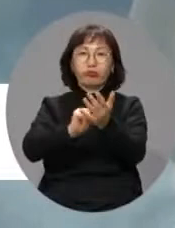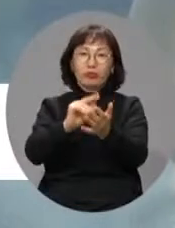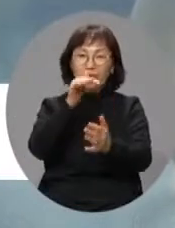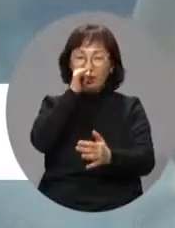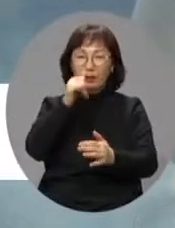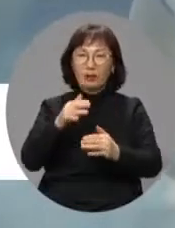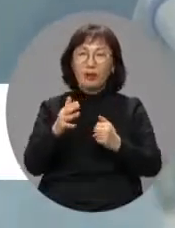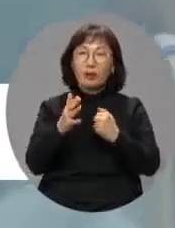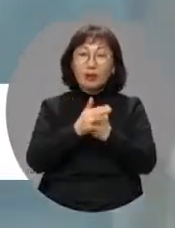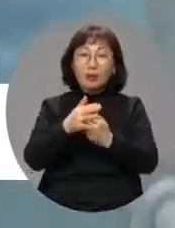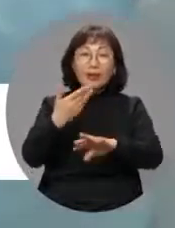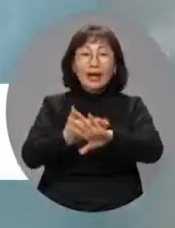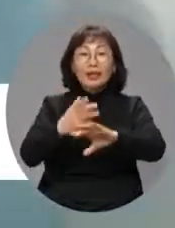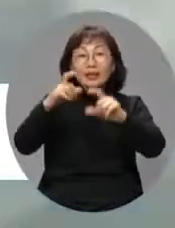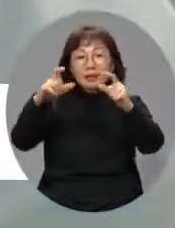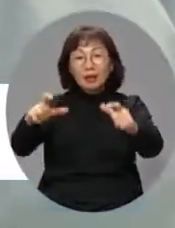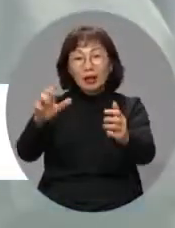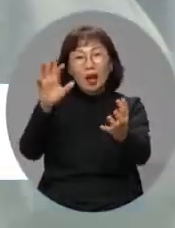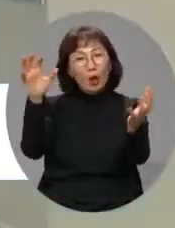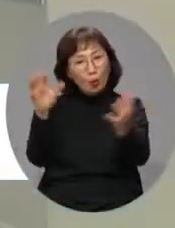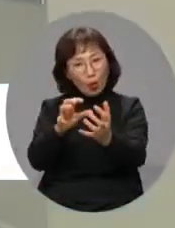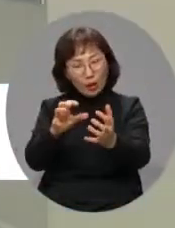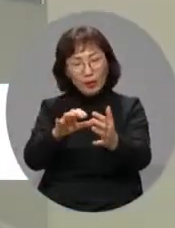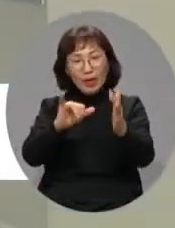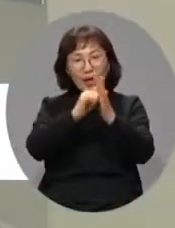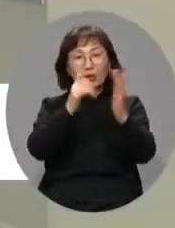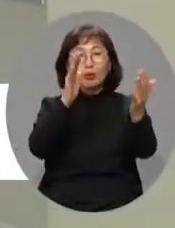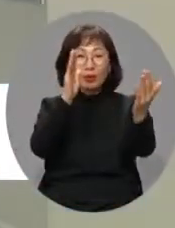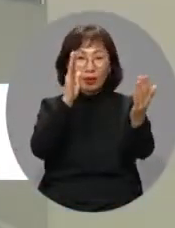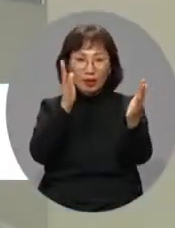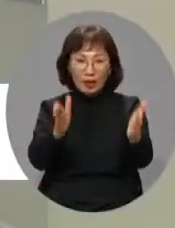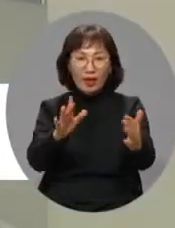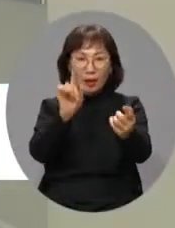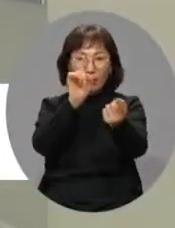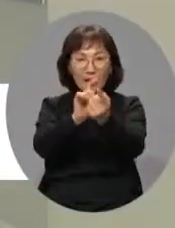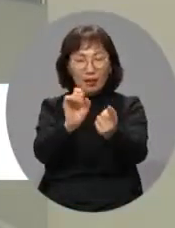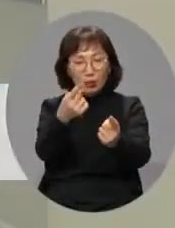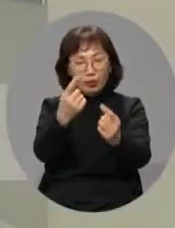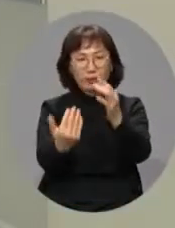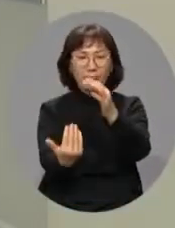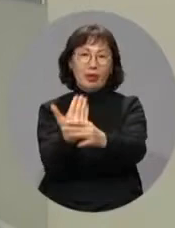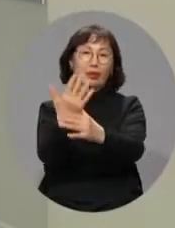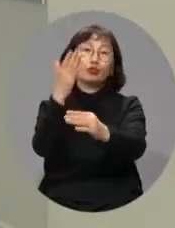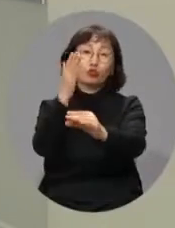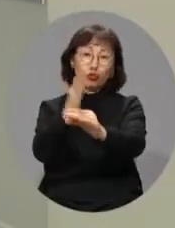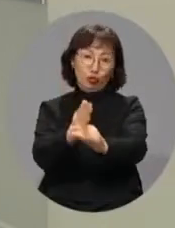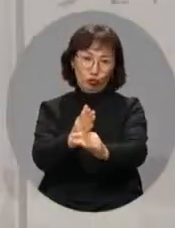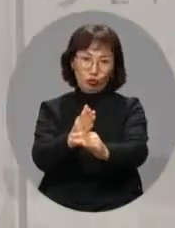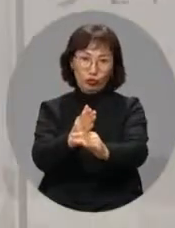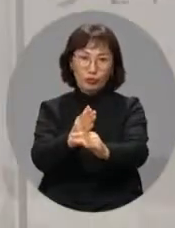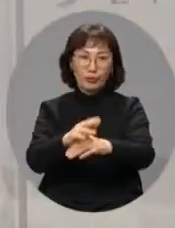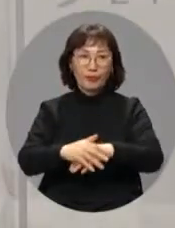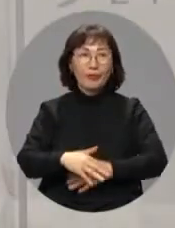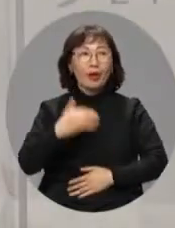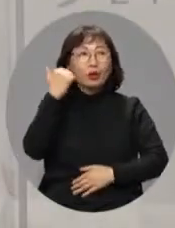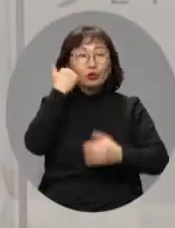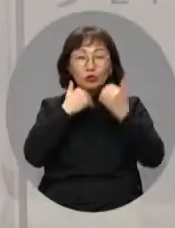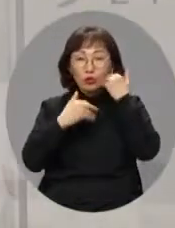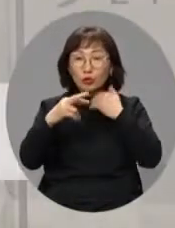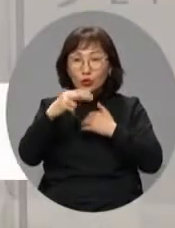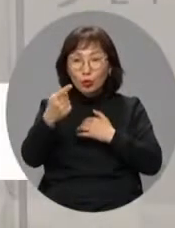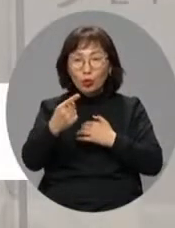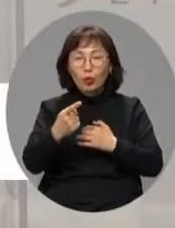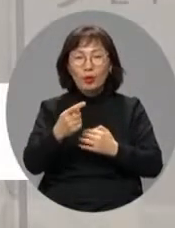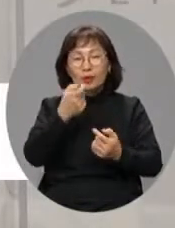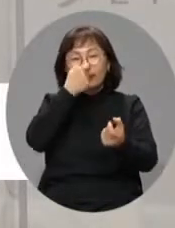확산세가 타 지역의 모임이나 가족 간의 만남 등을 통해 나타나고 있기 때문입니다. 누구도 그